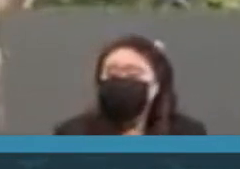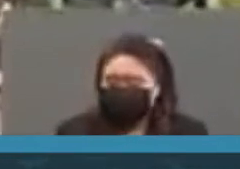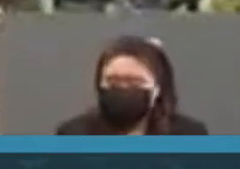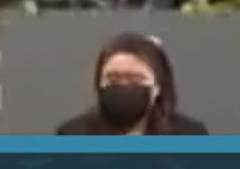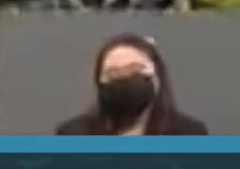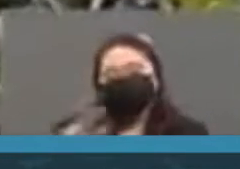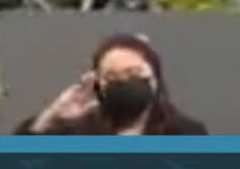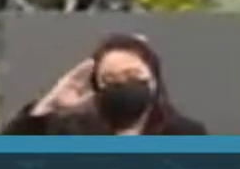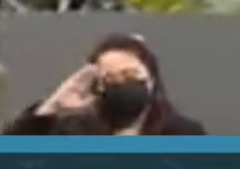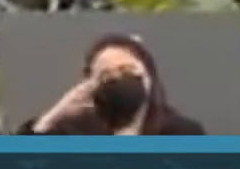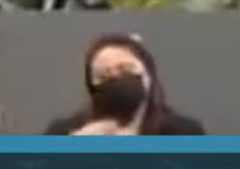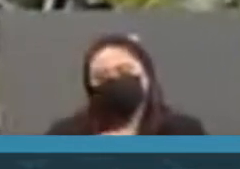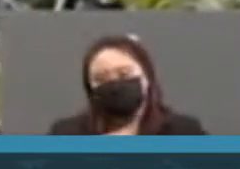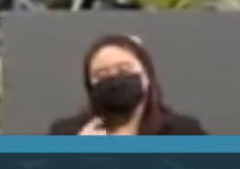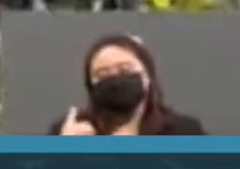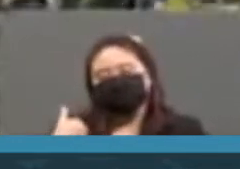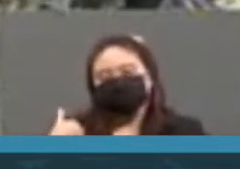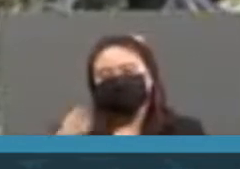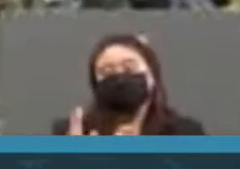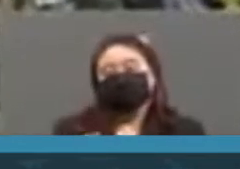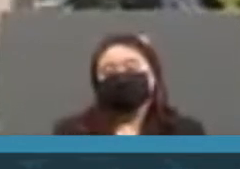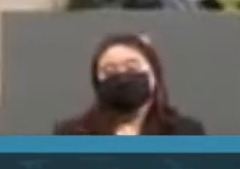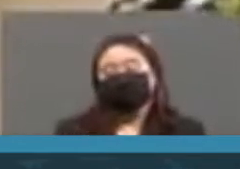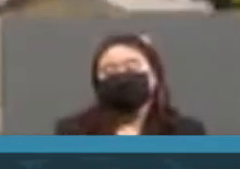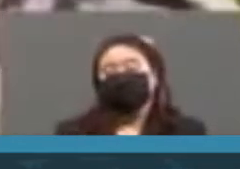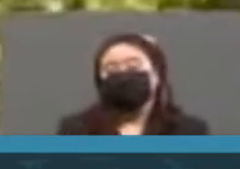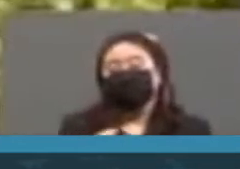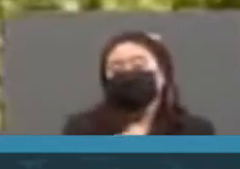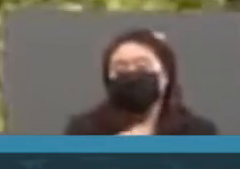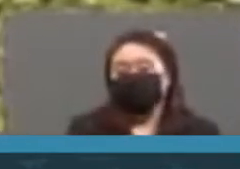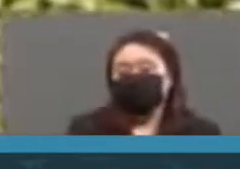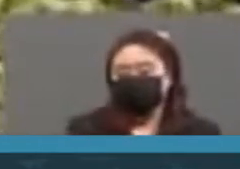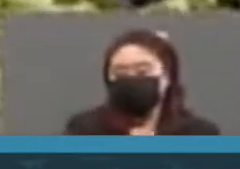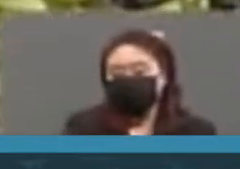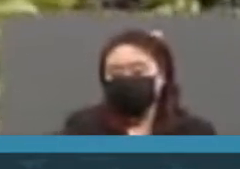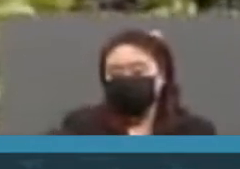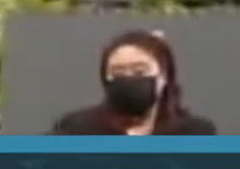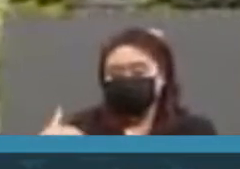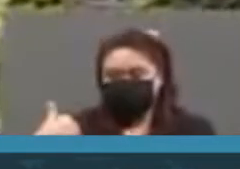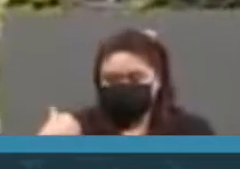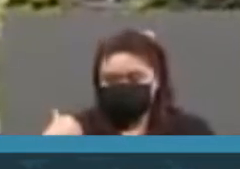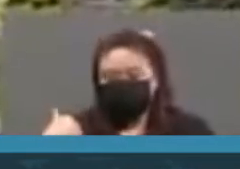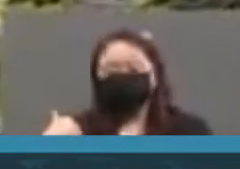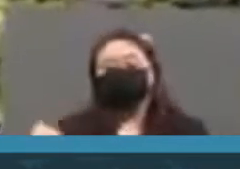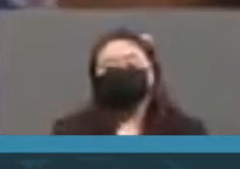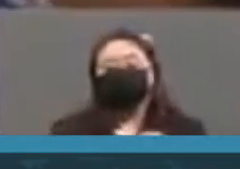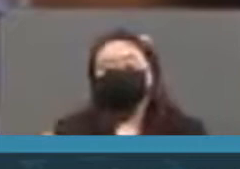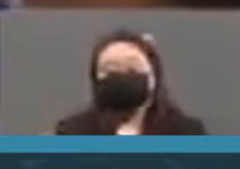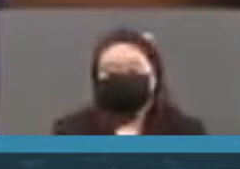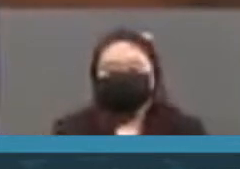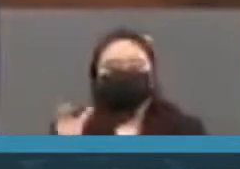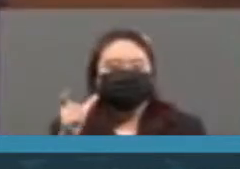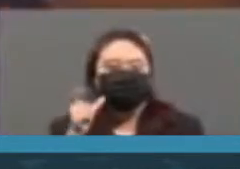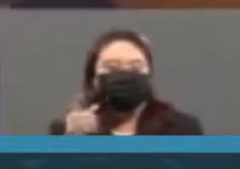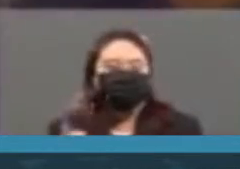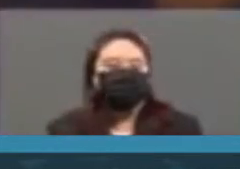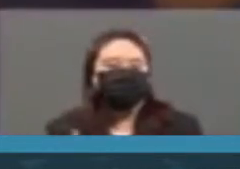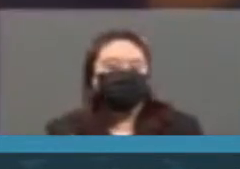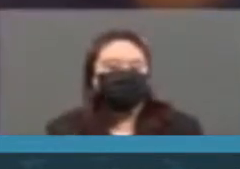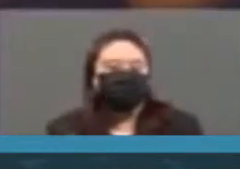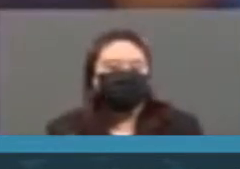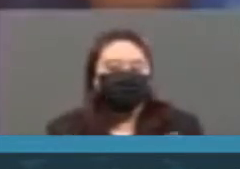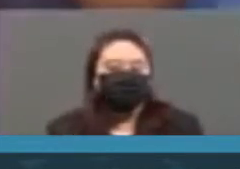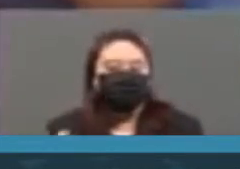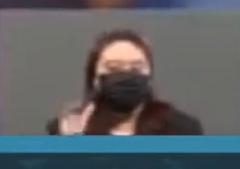องน้ำเครื่องที่มีอาหารมียารักษาโรคว่าทุกหน่วยงานก็พยายามลงไปช่วยเต็มที่ครับ